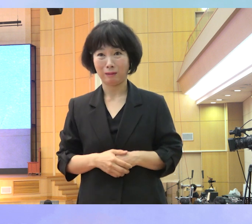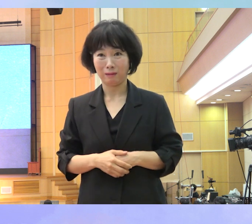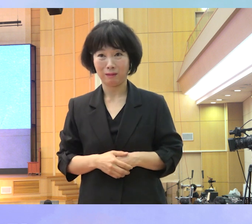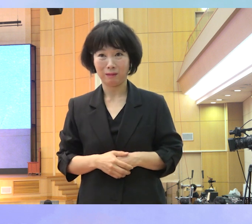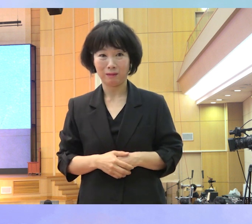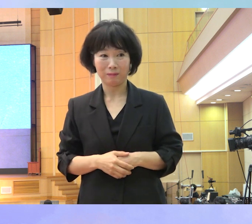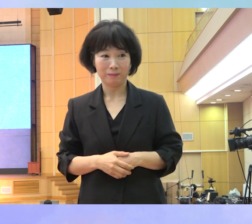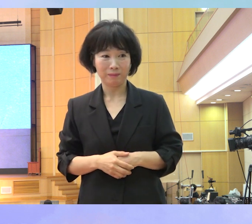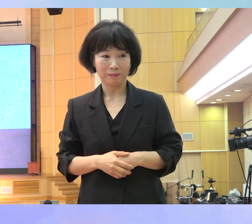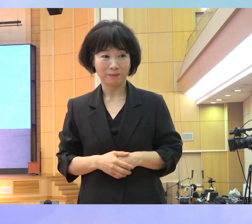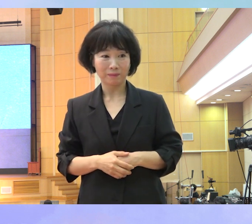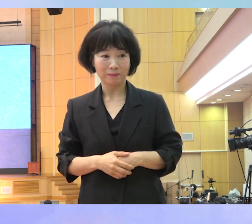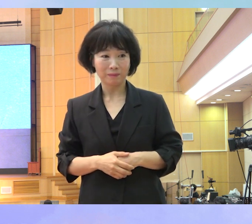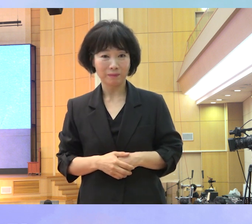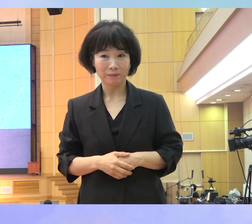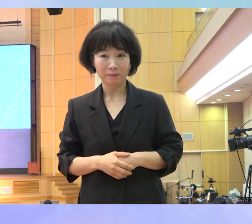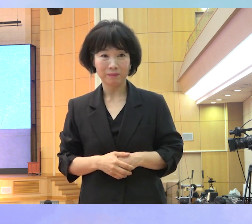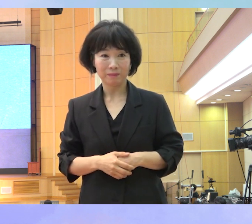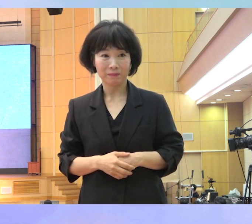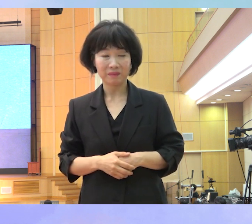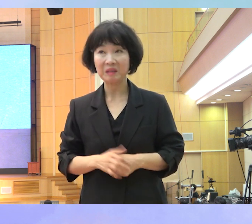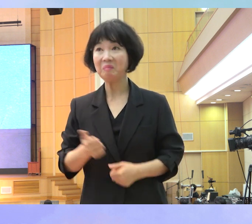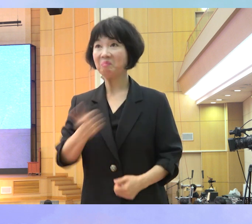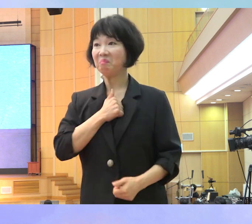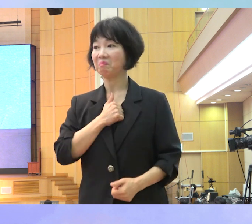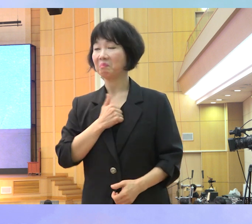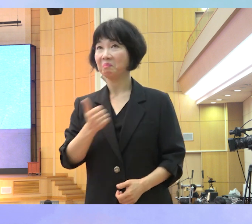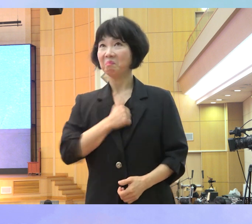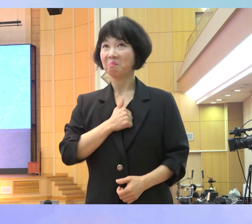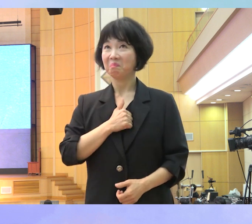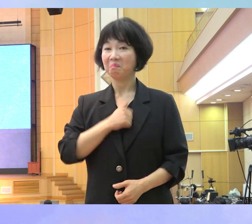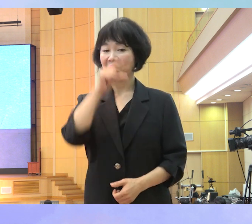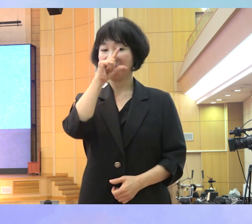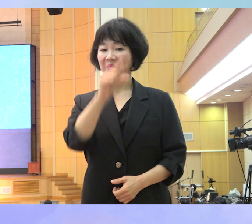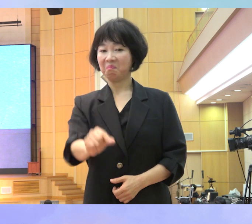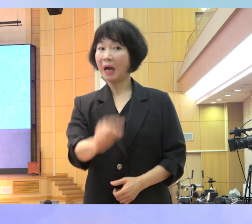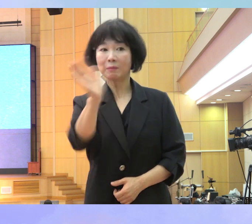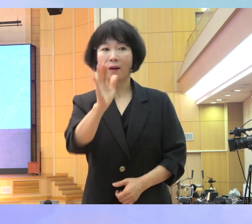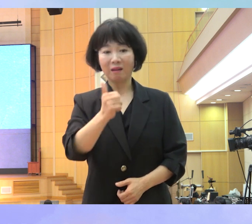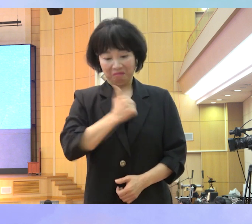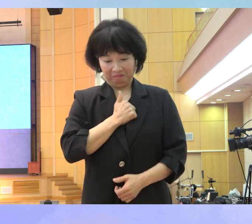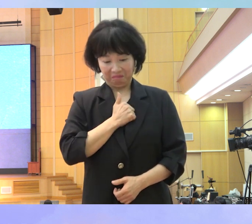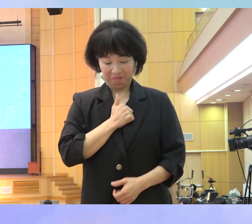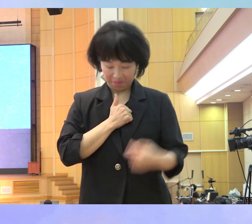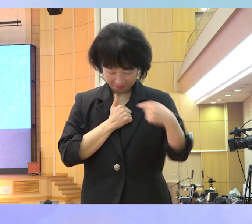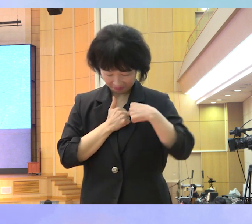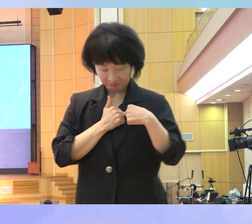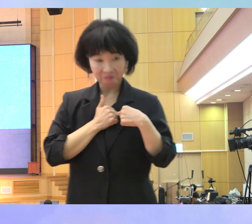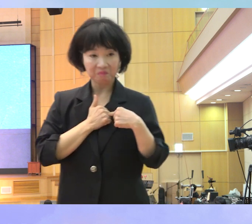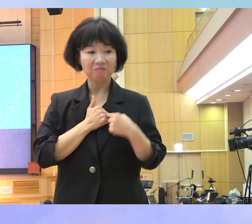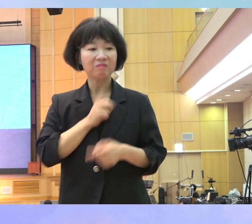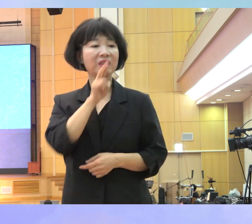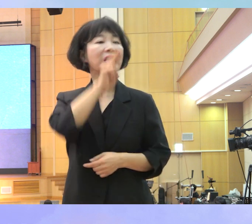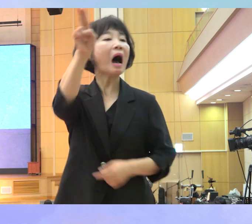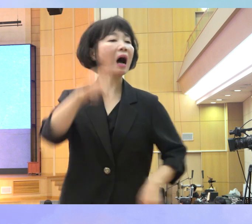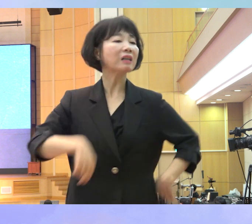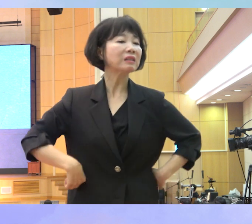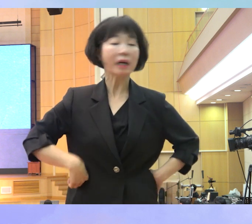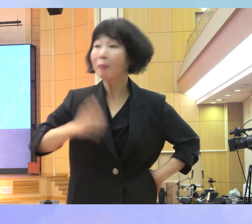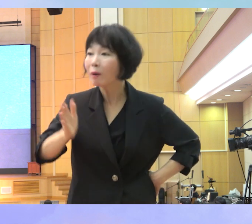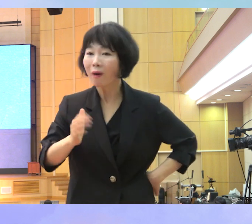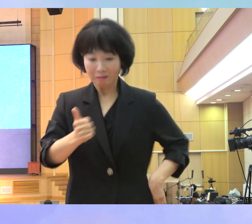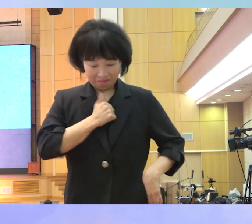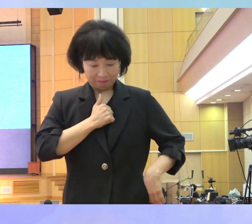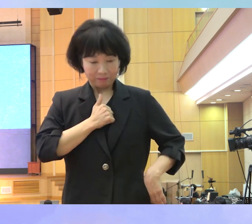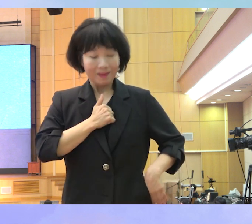내가 더 낮아지는 거 아니에요, 여러분. 절대 그렇지 않습니다. 여러분 아주 착각하지 마세요. 내가 존대하고 존경했다고 그래서